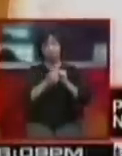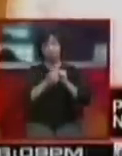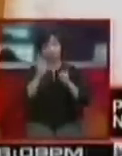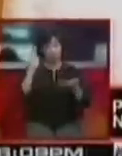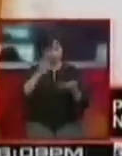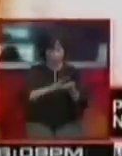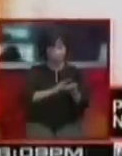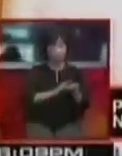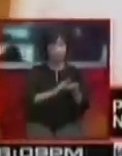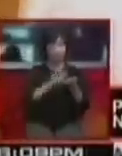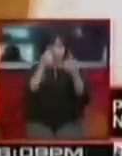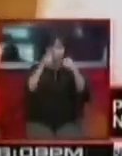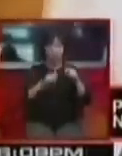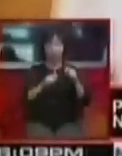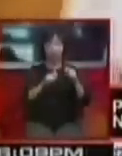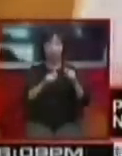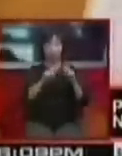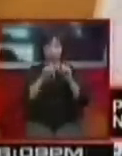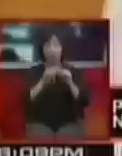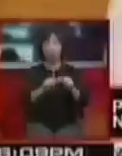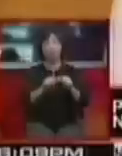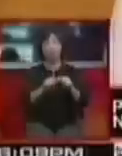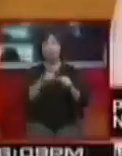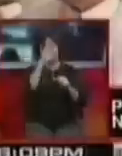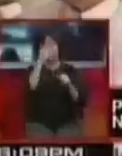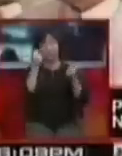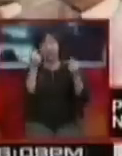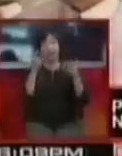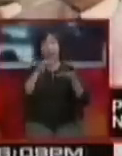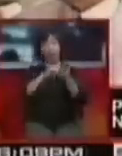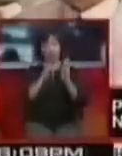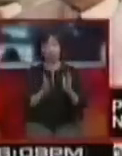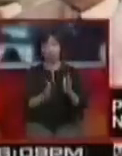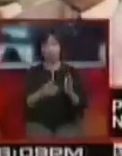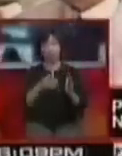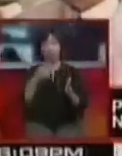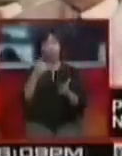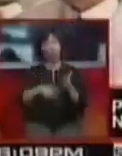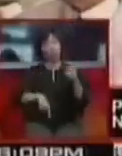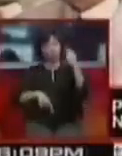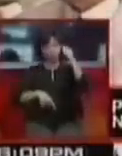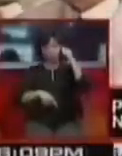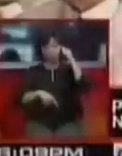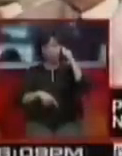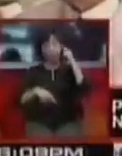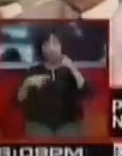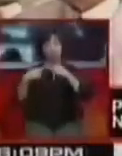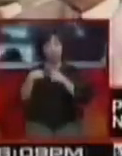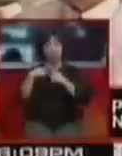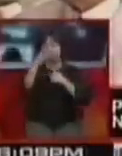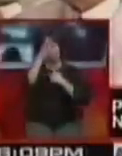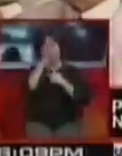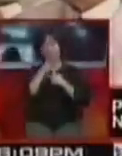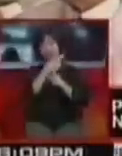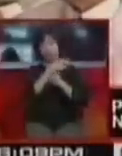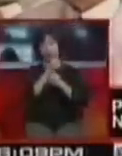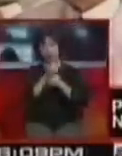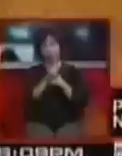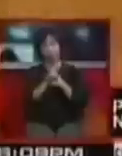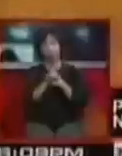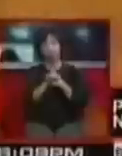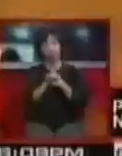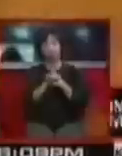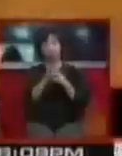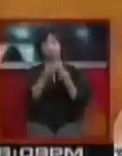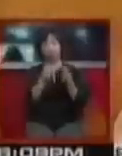uling magka-backlog dahil sa dami ng estudyante. Sa tingin ko po, Responsible Parenthood ang sagot